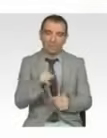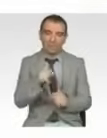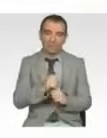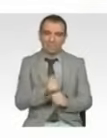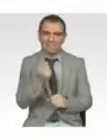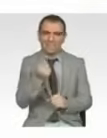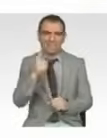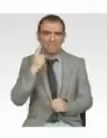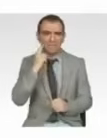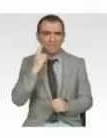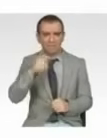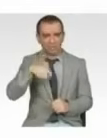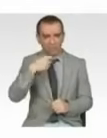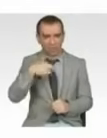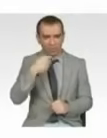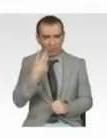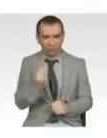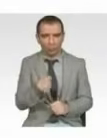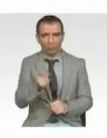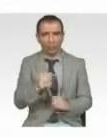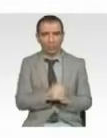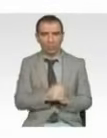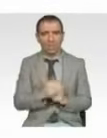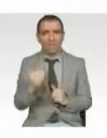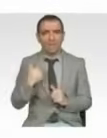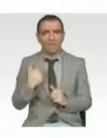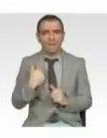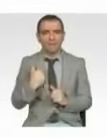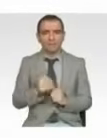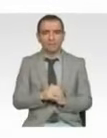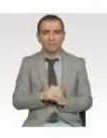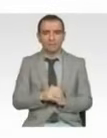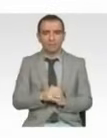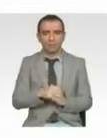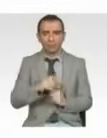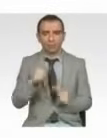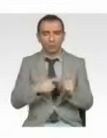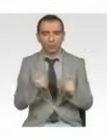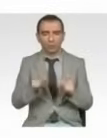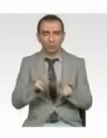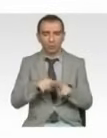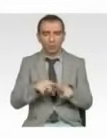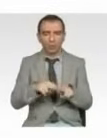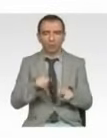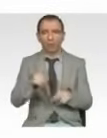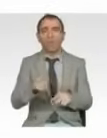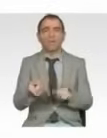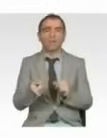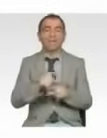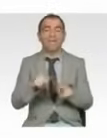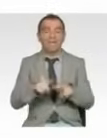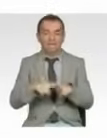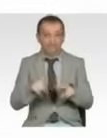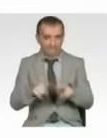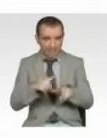Sanırım yarım tatlı kaşığı olacak. Tamam. Ben yarım tatlı kaşığı sumak, yarım tatlı kaşığı kuru nane.